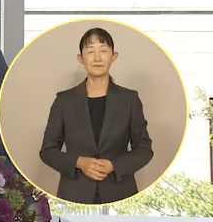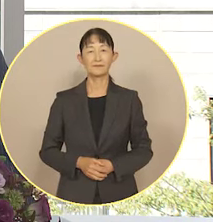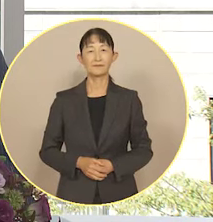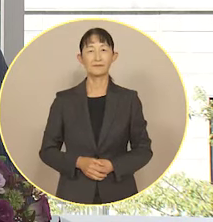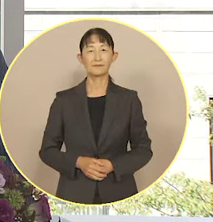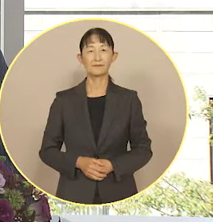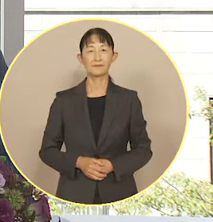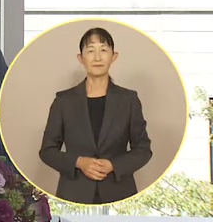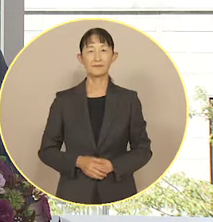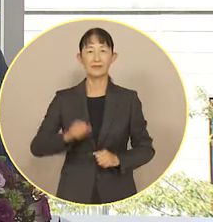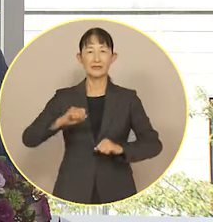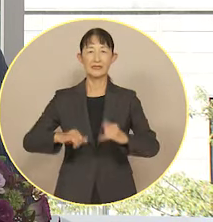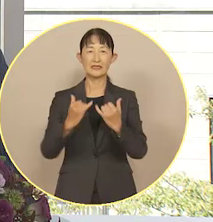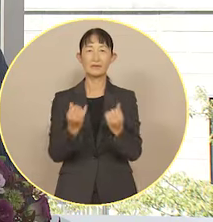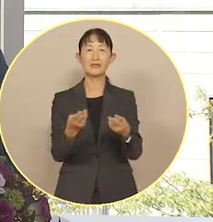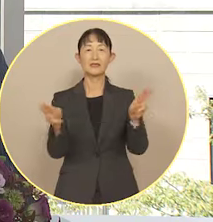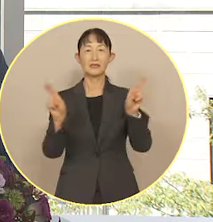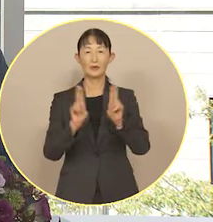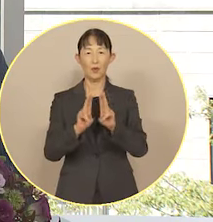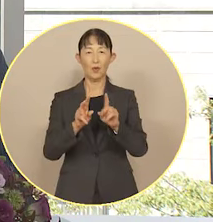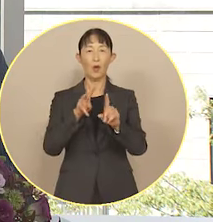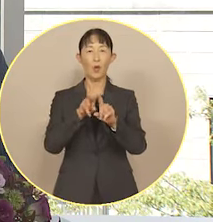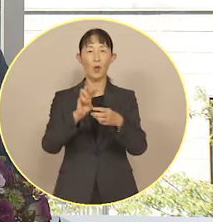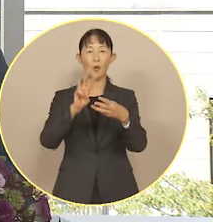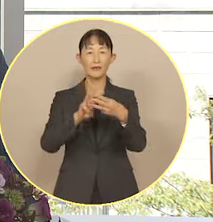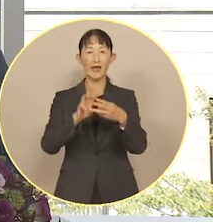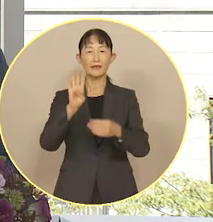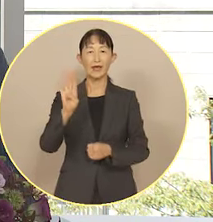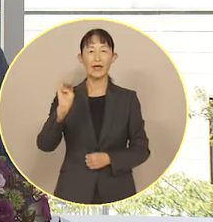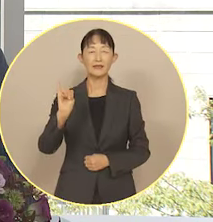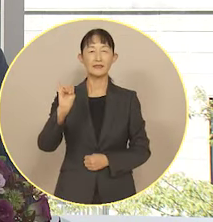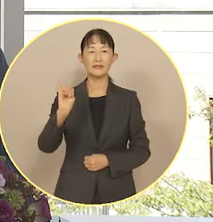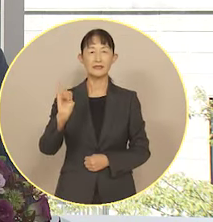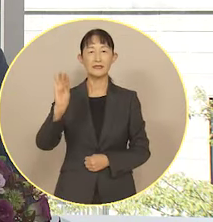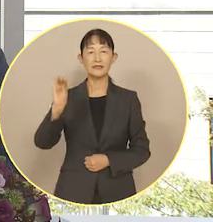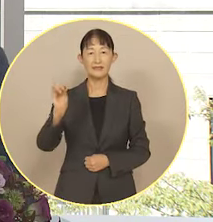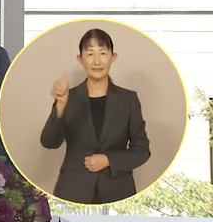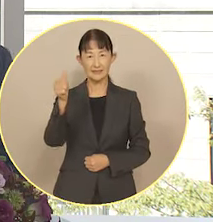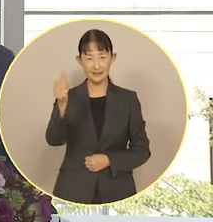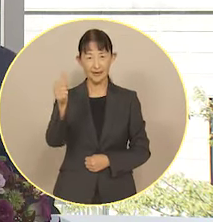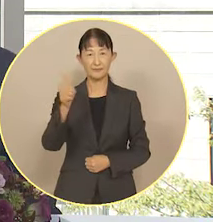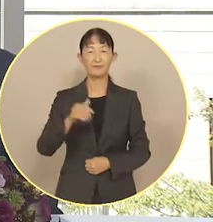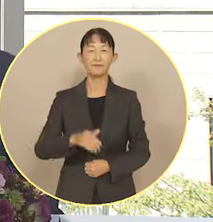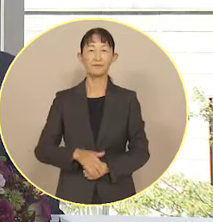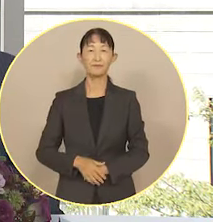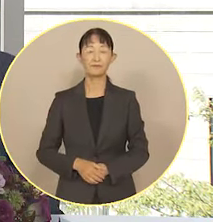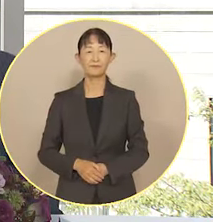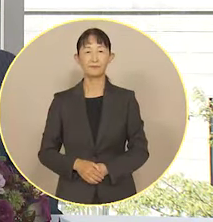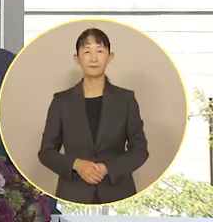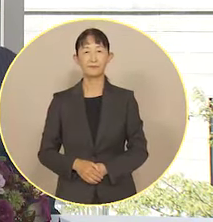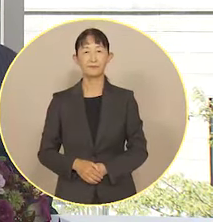ます自由民主党の小田一さんどうぞよろしくお願いいたし